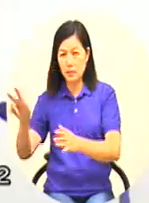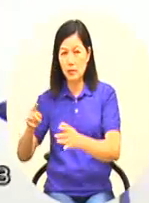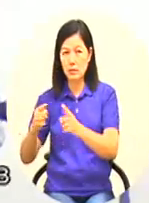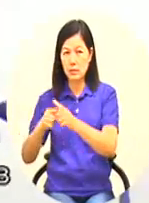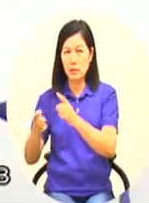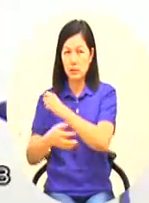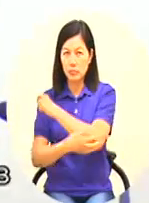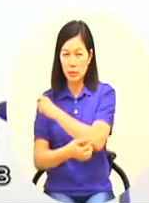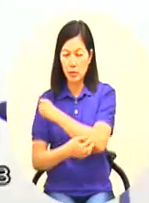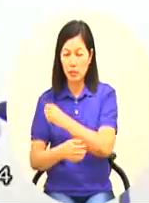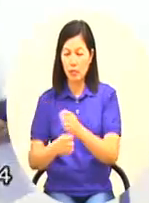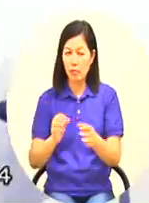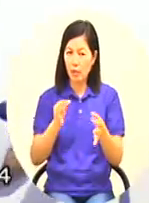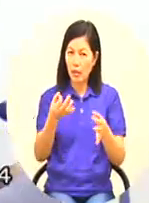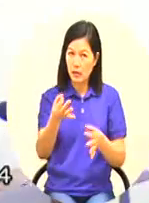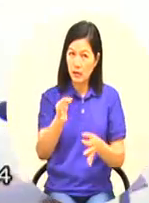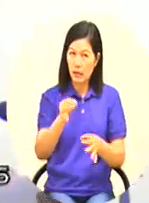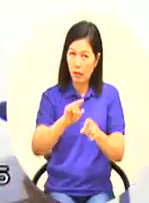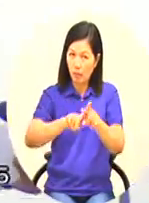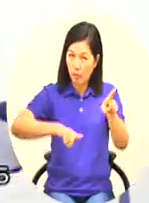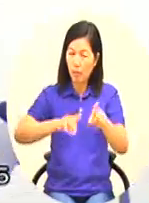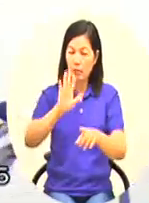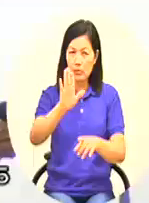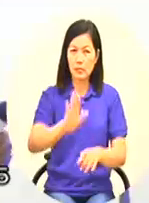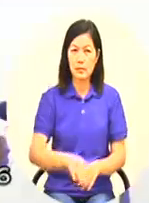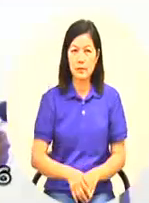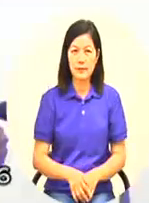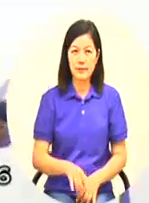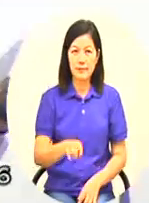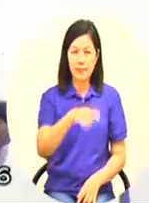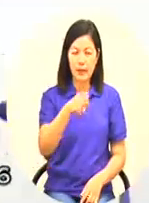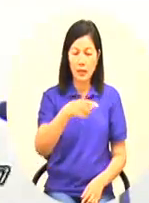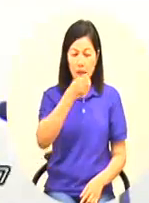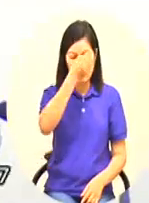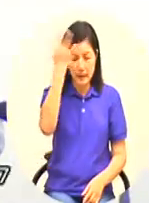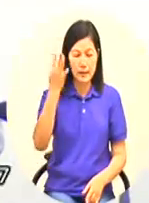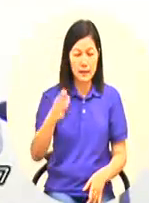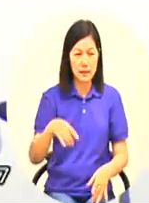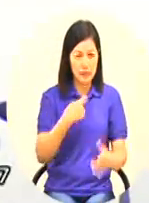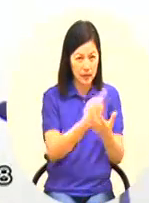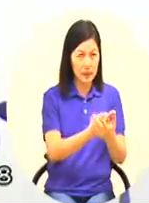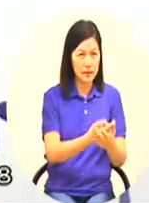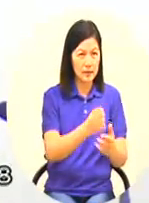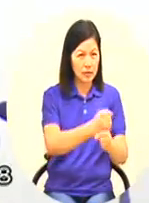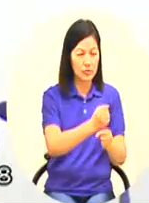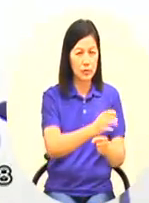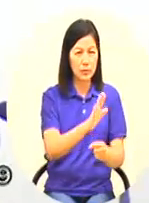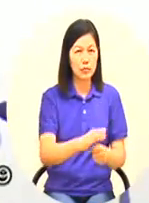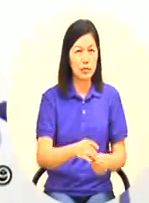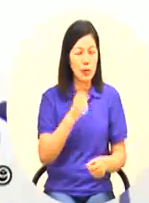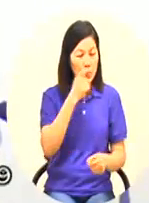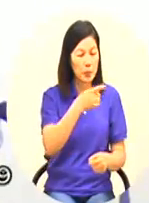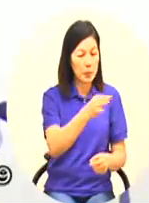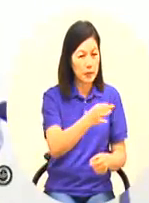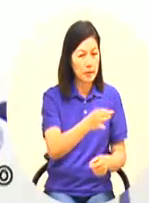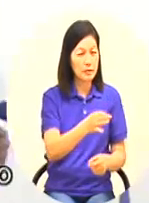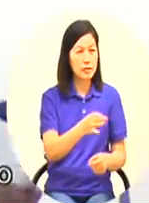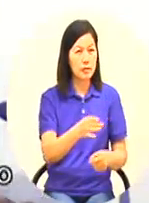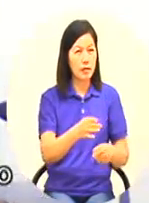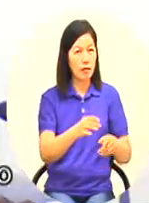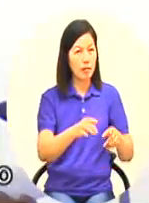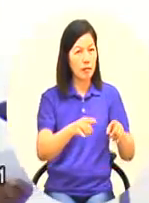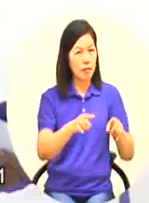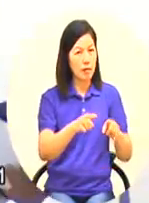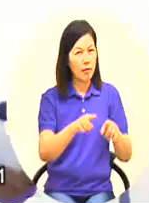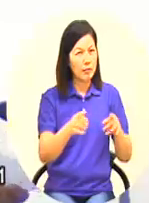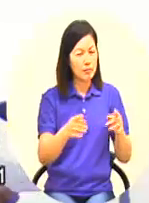薪水是有差距的。那大家出来做这些都是蛮年轻的，让他们有一定的薪水的一个水平，让他们能够